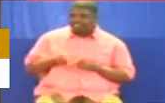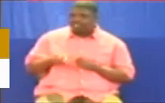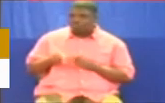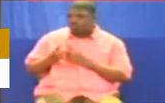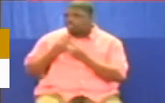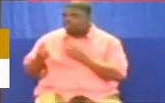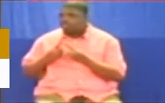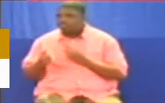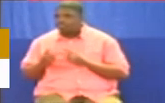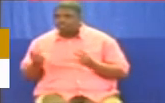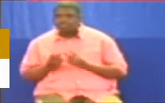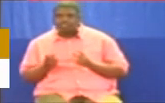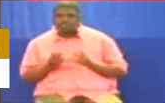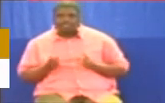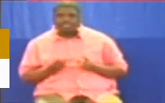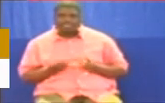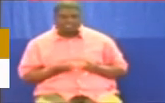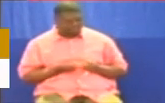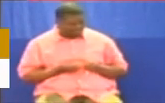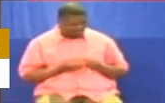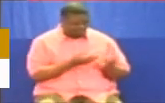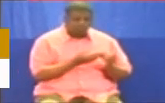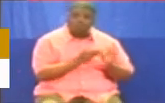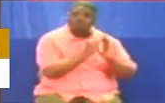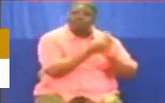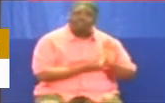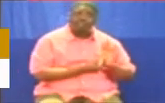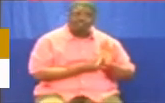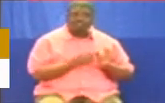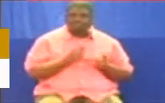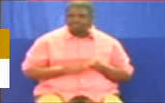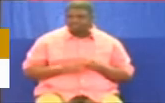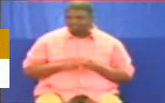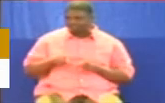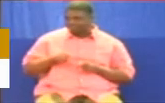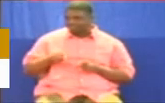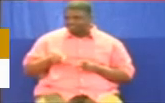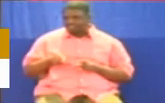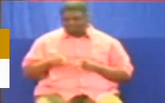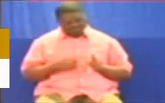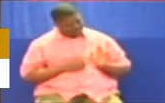kama vile ndio ipewe rungu. Ukienda namba V hiyo 6